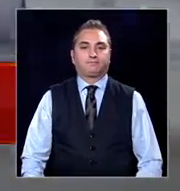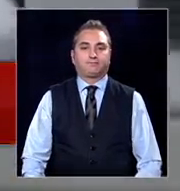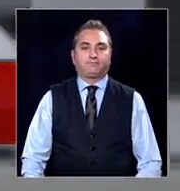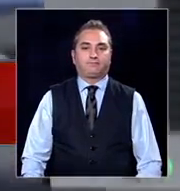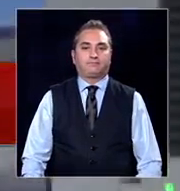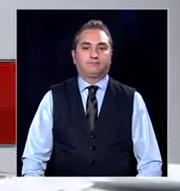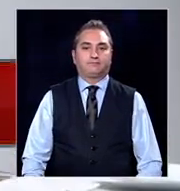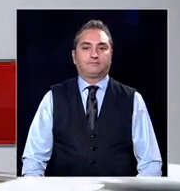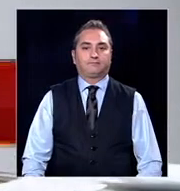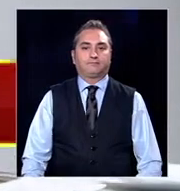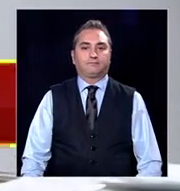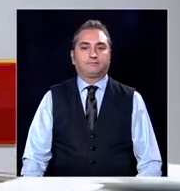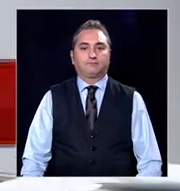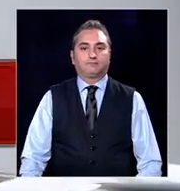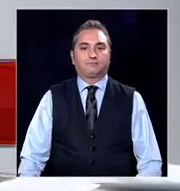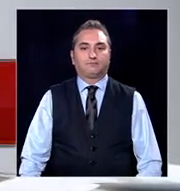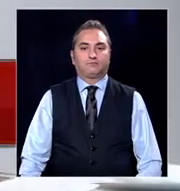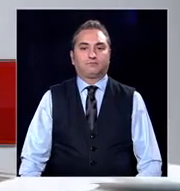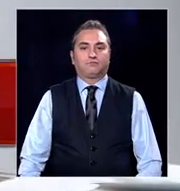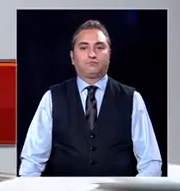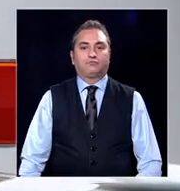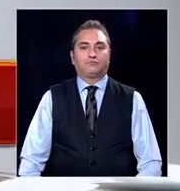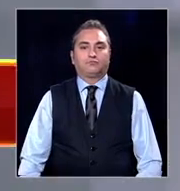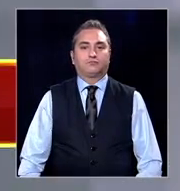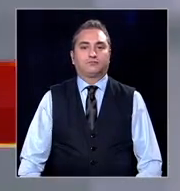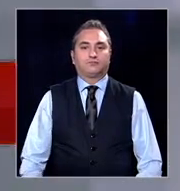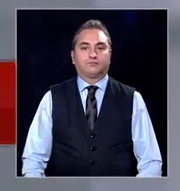eminiz. Aşının koruyuculuğu